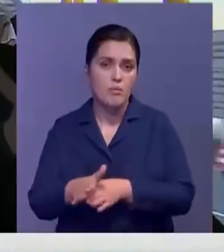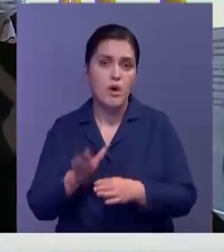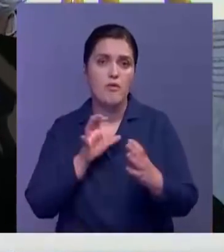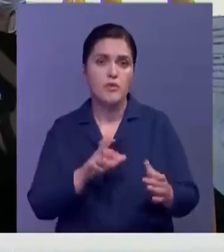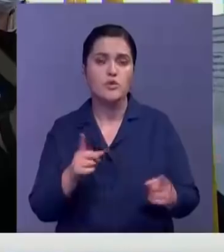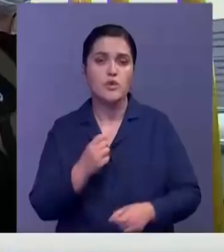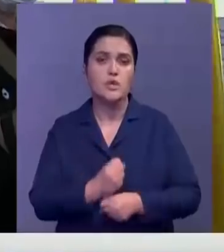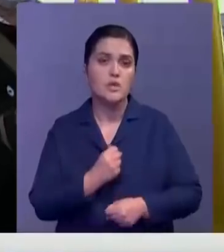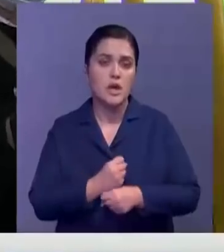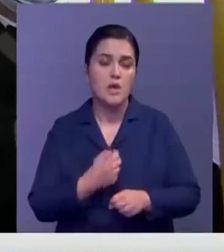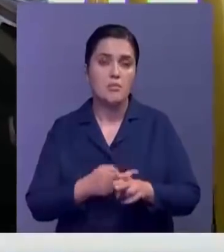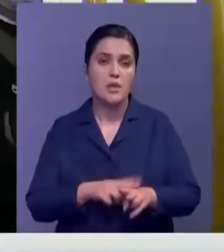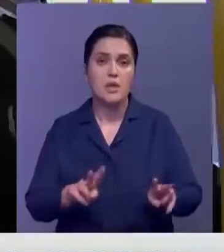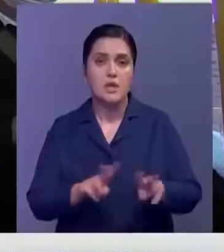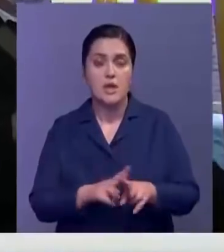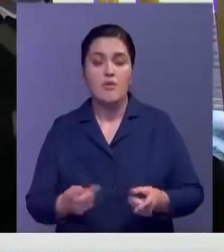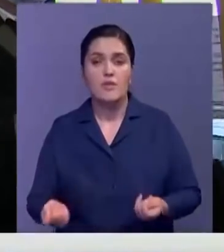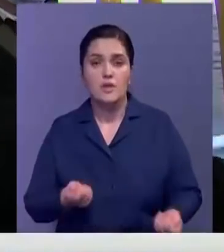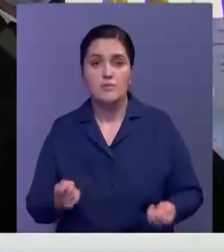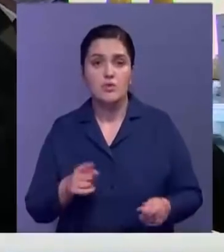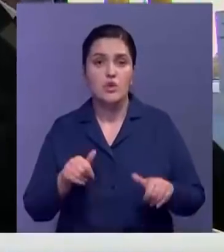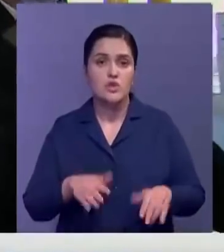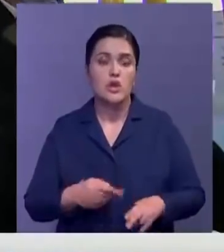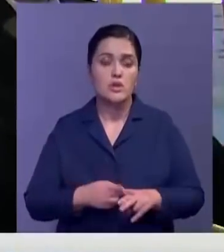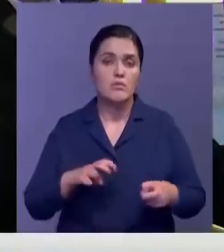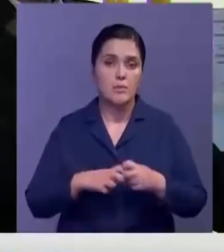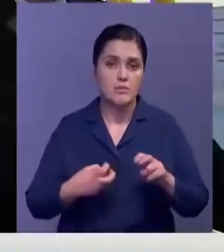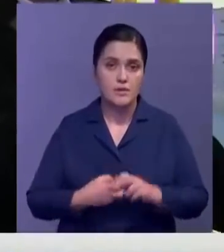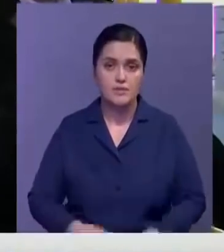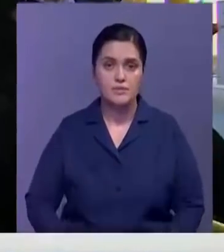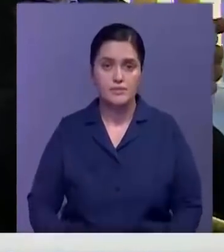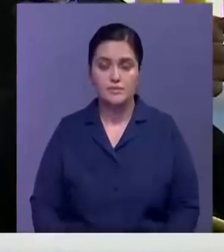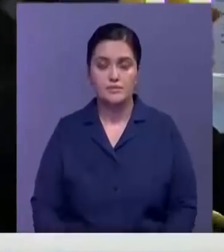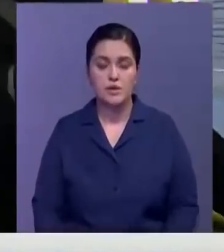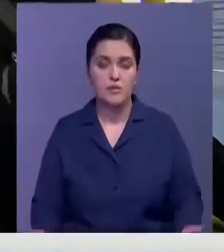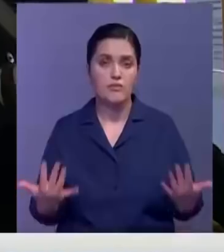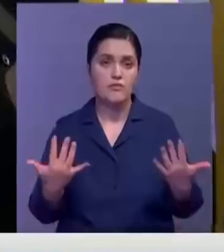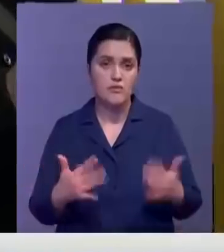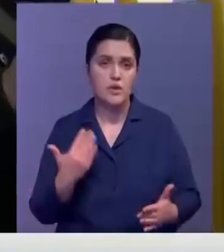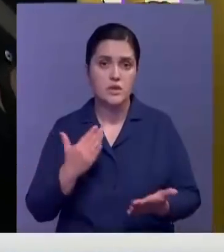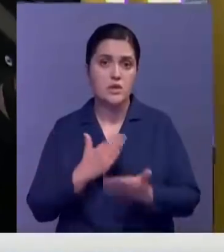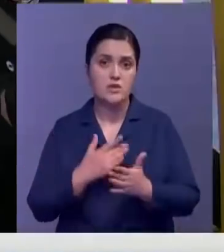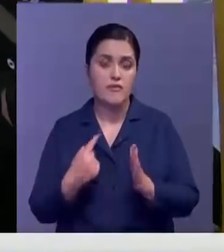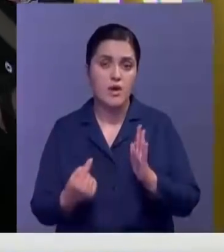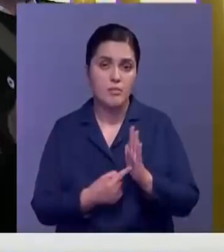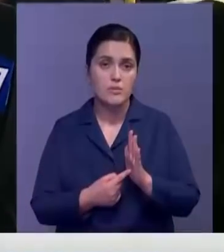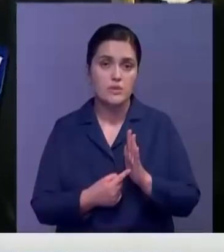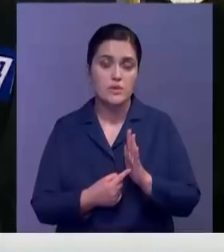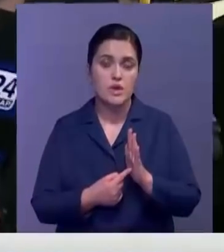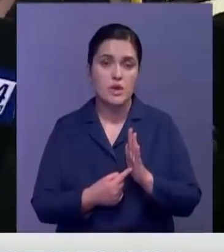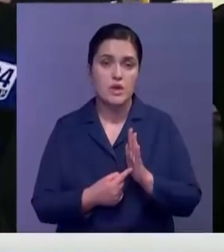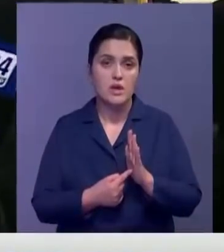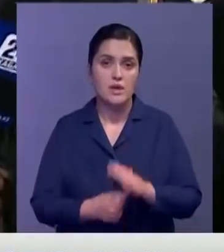решить эту проблему. У меня все. Если есть какие-то вопросы по поводу общественного транспорта. Ну, вопросов